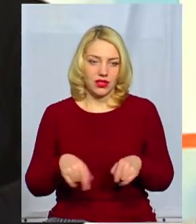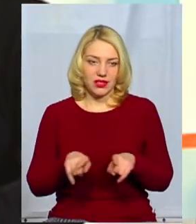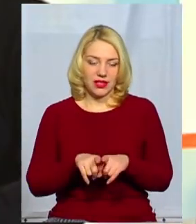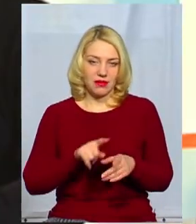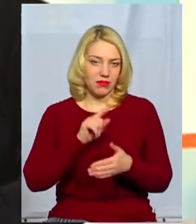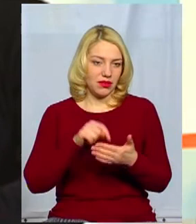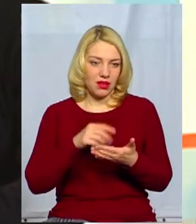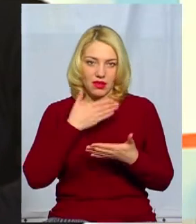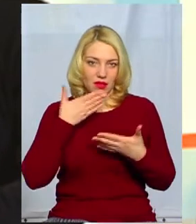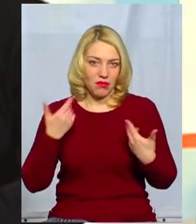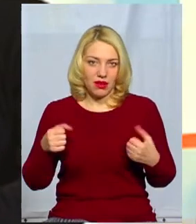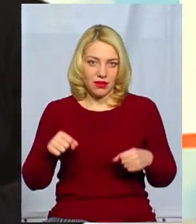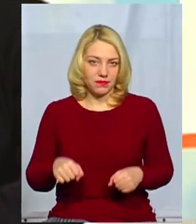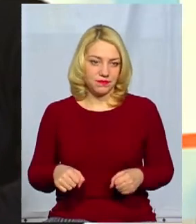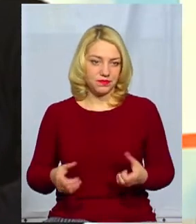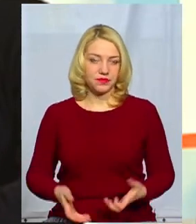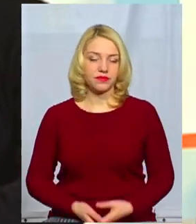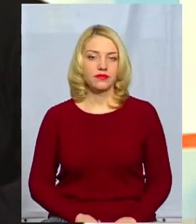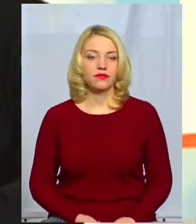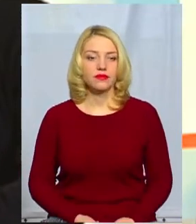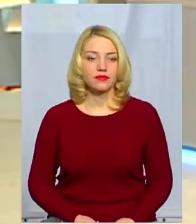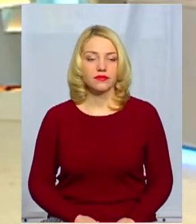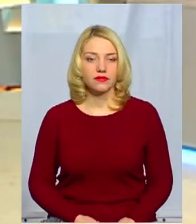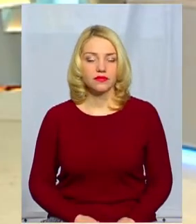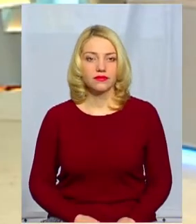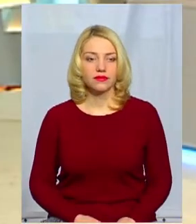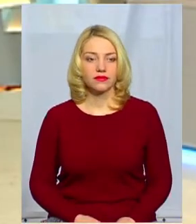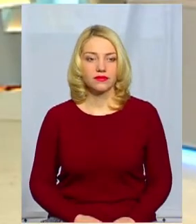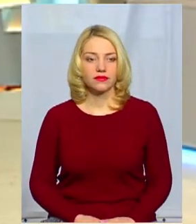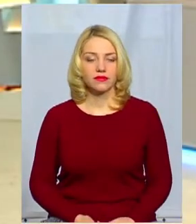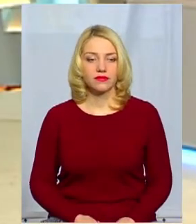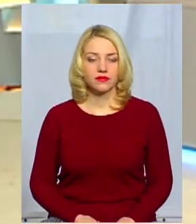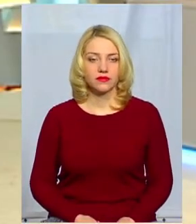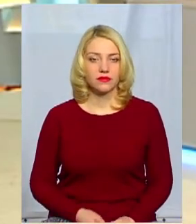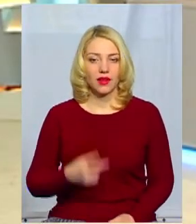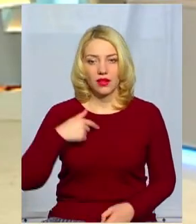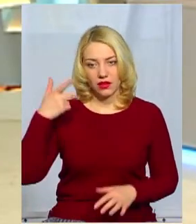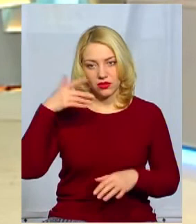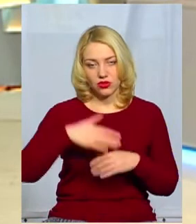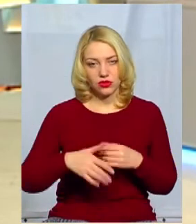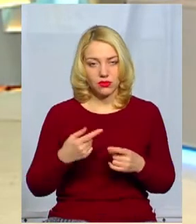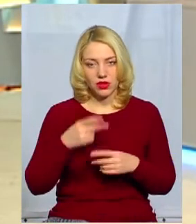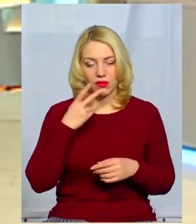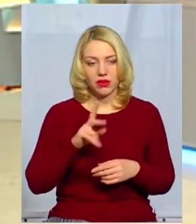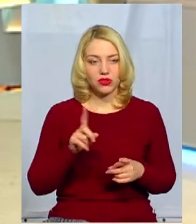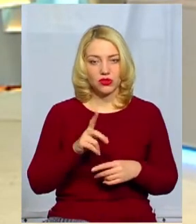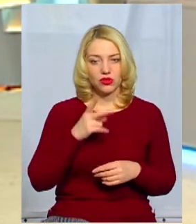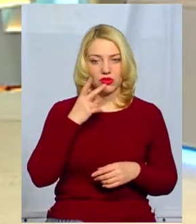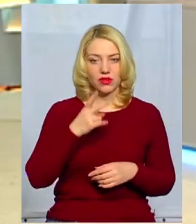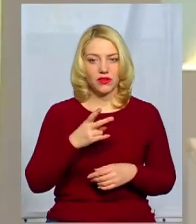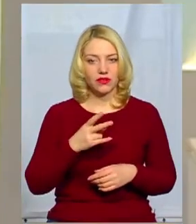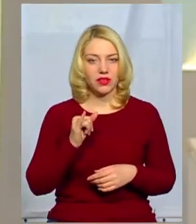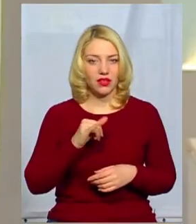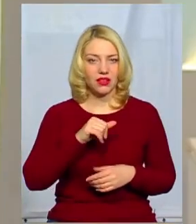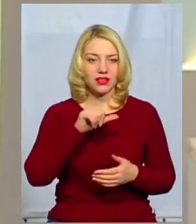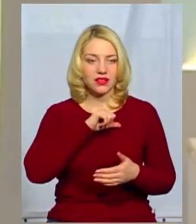якби немає в мене таких. Я зрозуміла. Ну, бачите, виявляється, дивився і